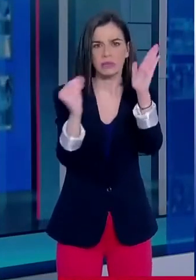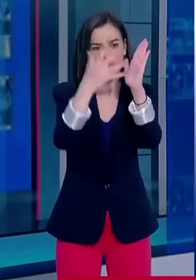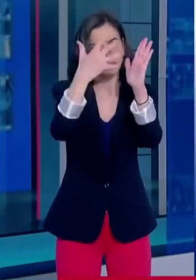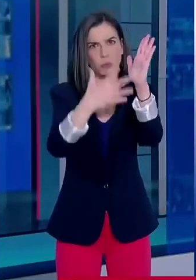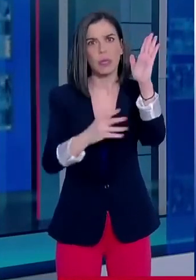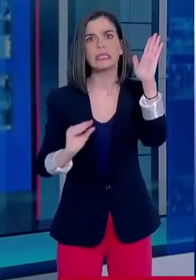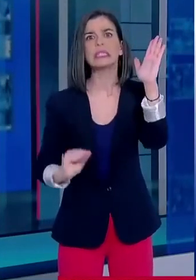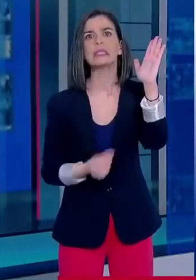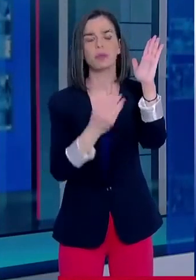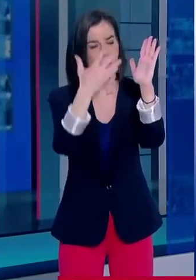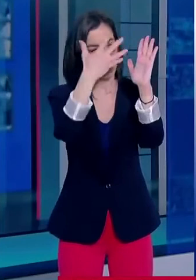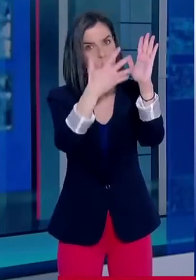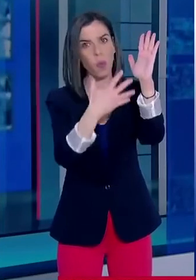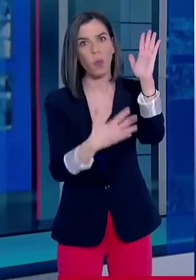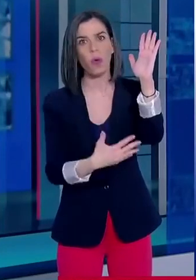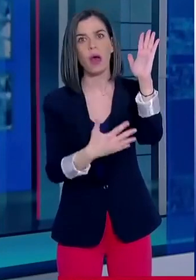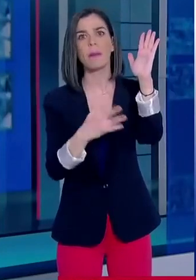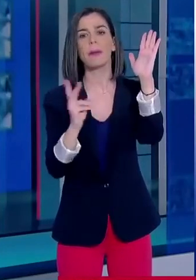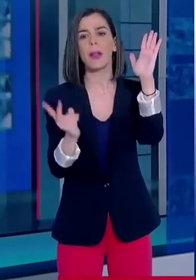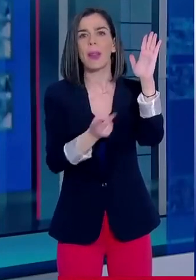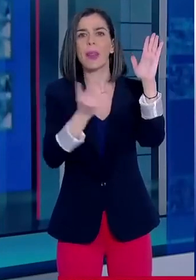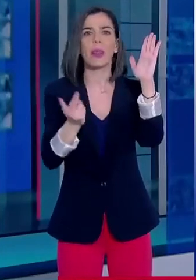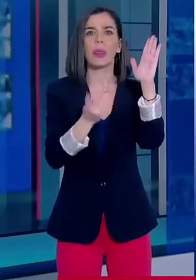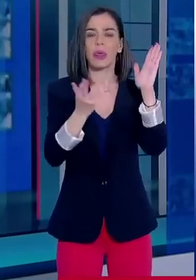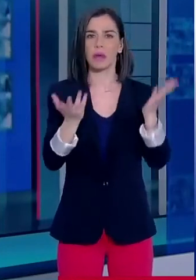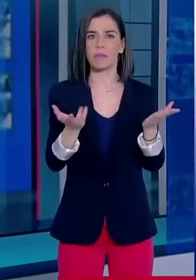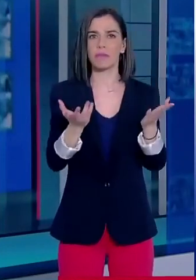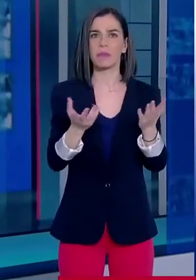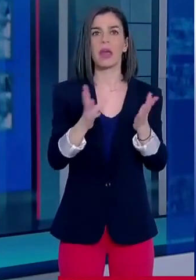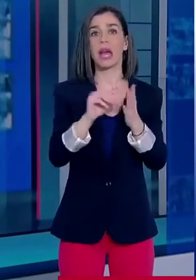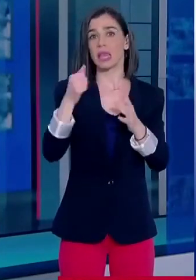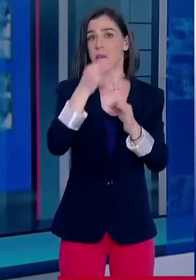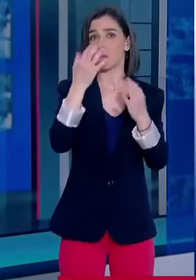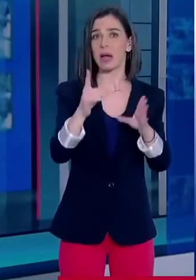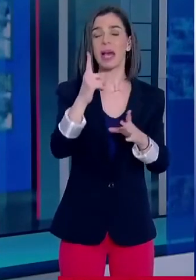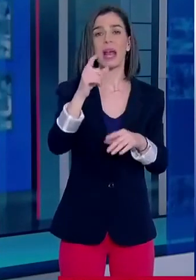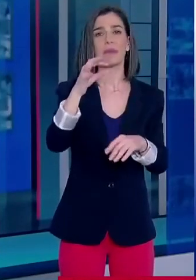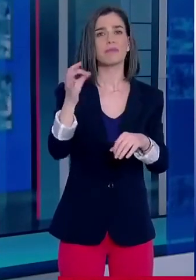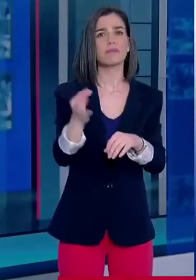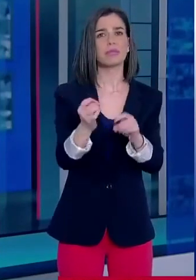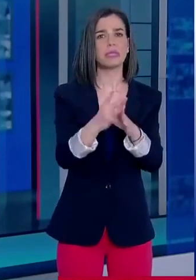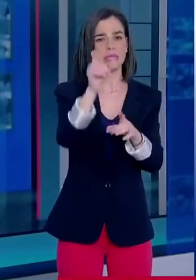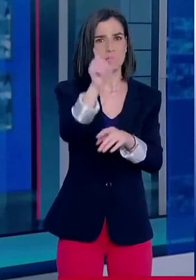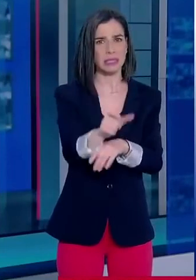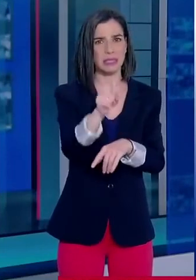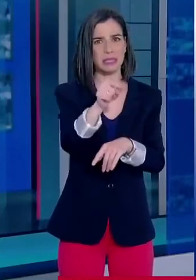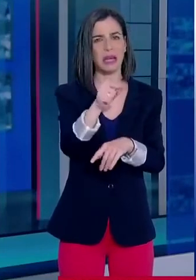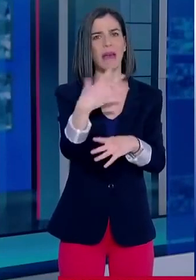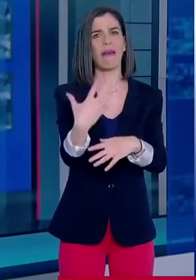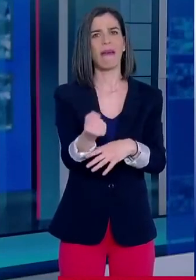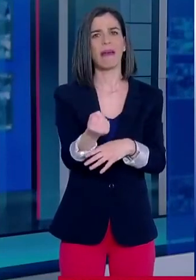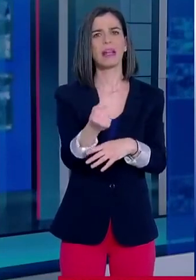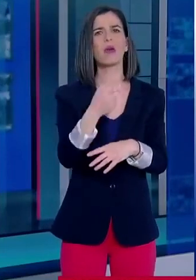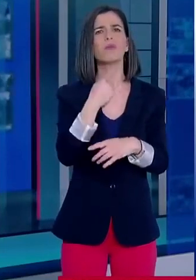αυτό που ονομάζουμε ελαφρά συμπτωματολογία. Σας μίλησα χτες για ένα περιστατικό που είχε που είχε